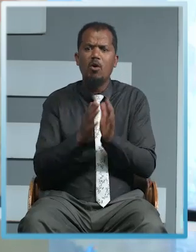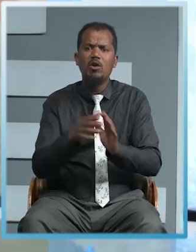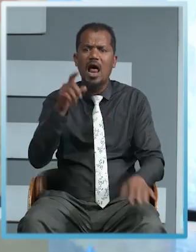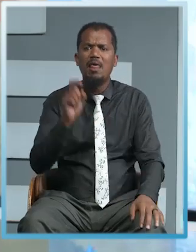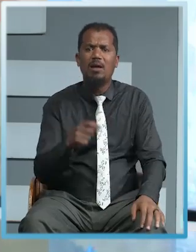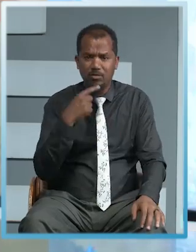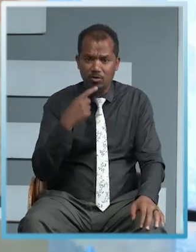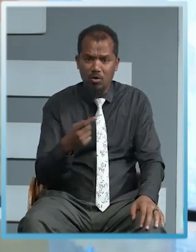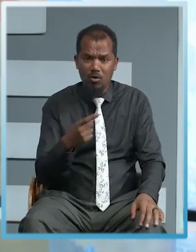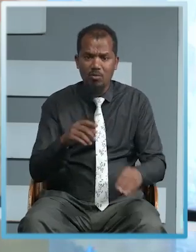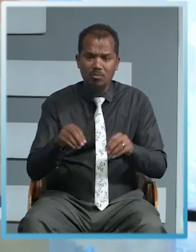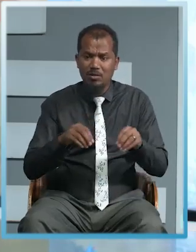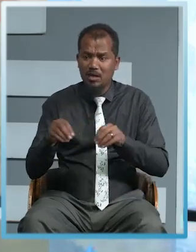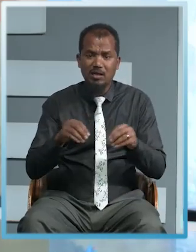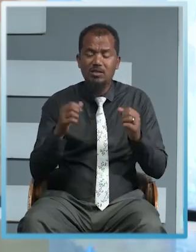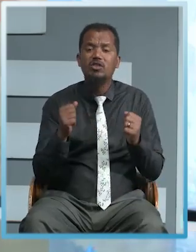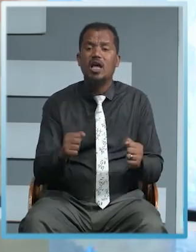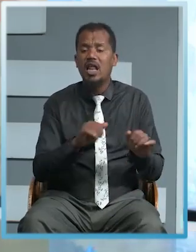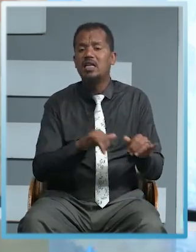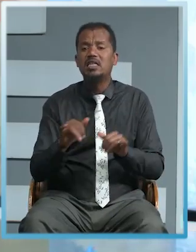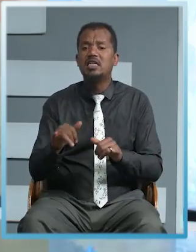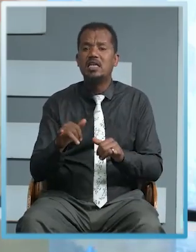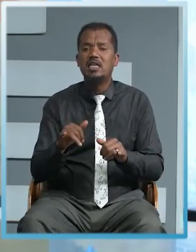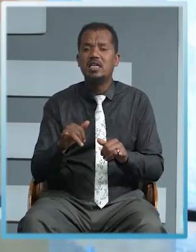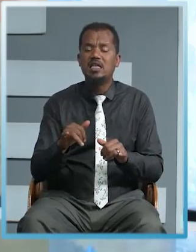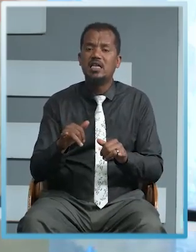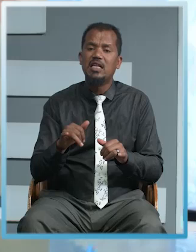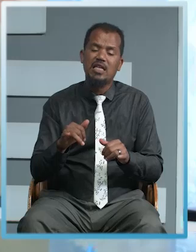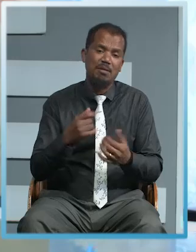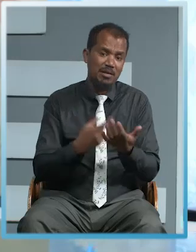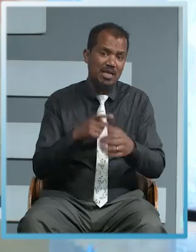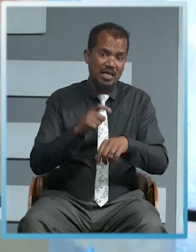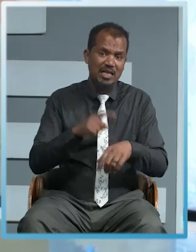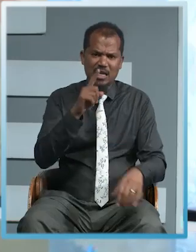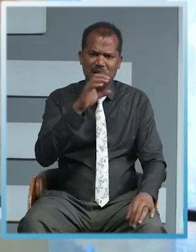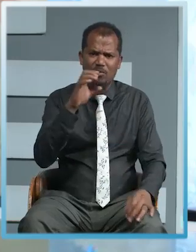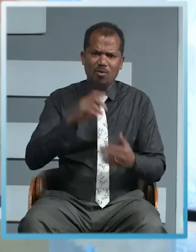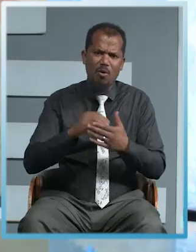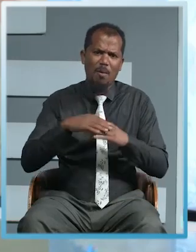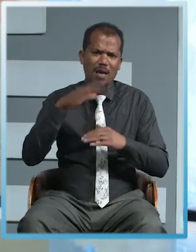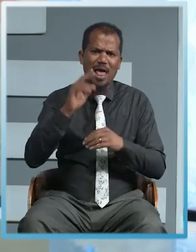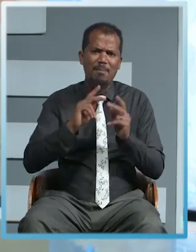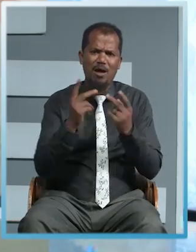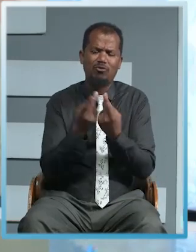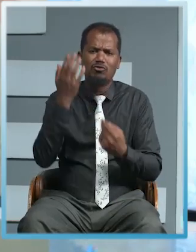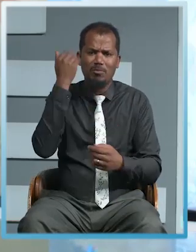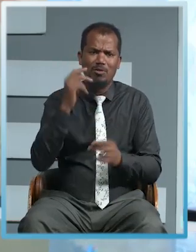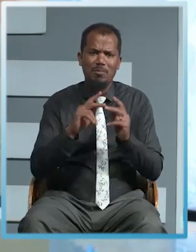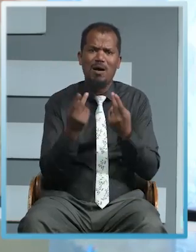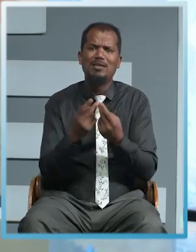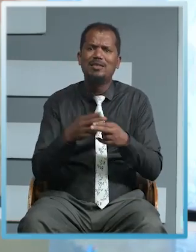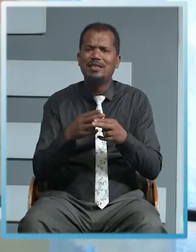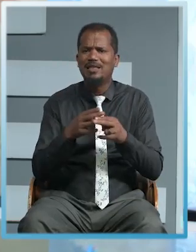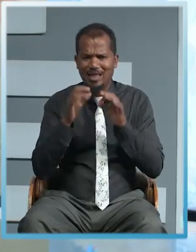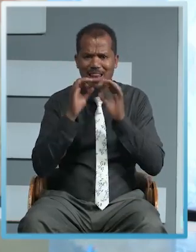አለባት ብሎም መንቀሳቀስ ይቻላል እንደ ማበረግ። ያን ጊዜ ከመቶ በላይ ፓርቲዎች ነበሩ። ስለዚህ የፓርቲ ጥረት